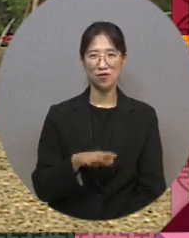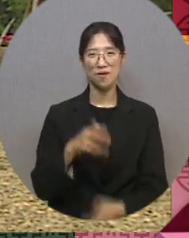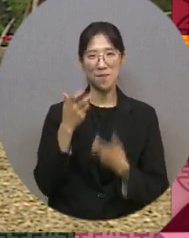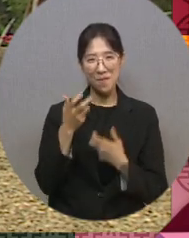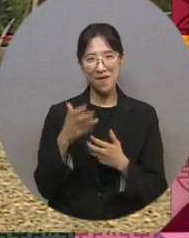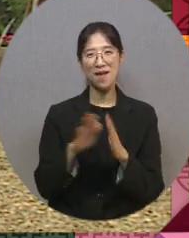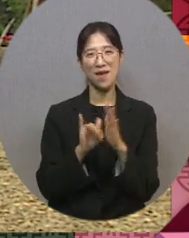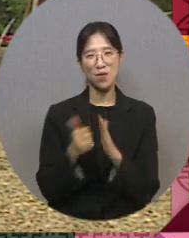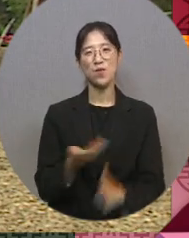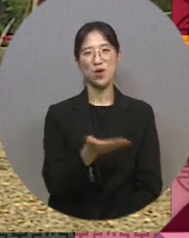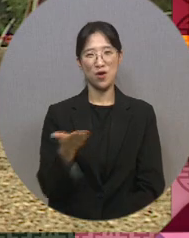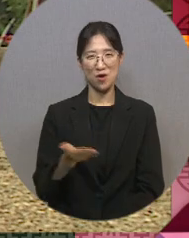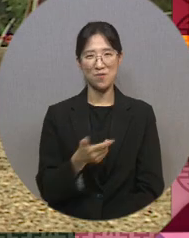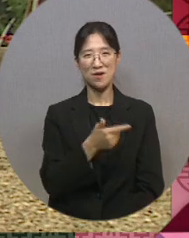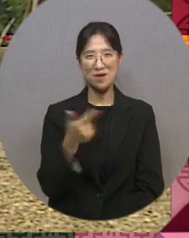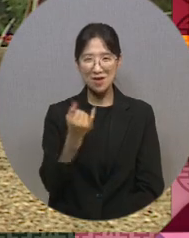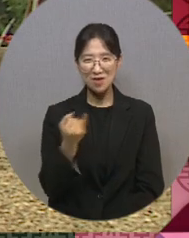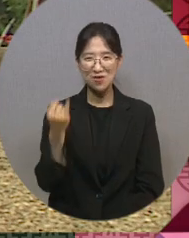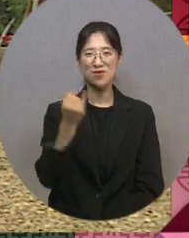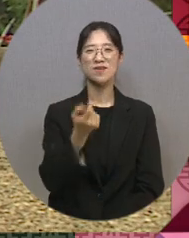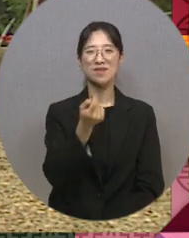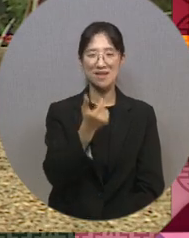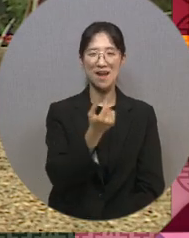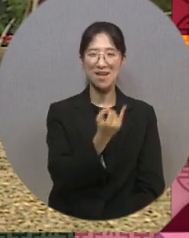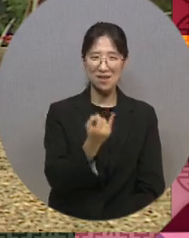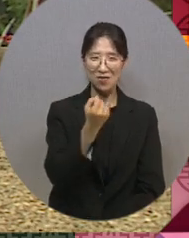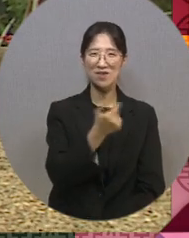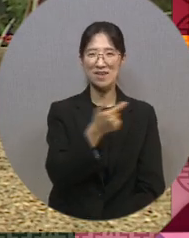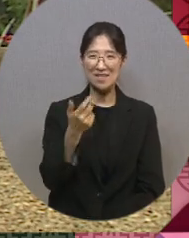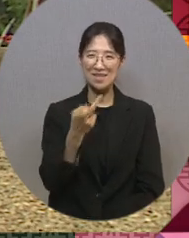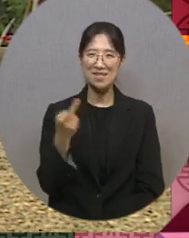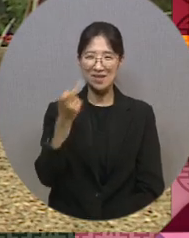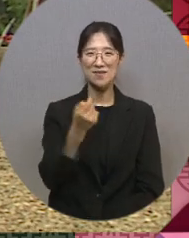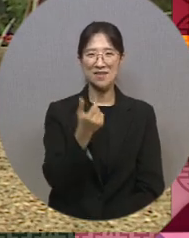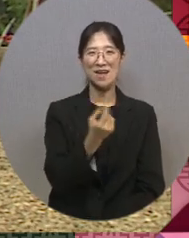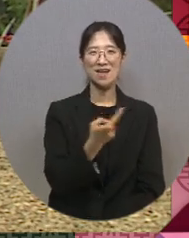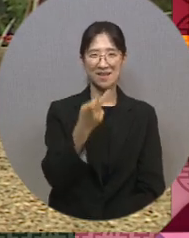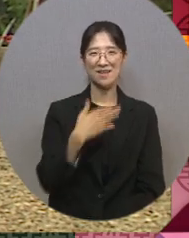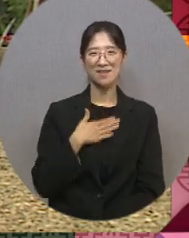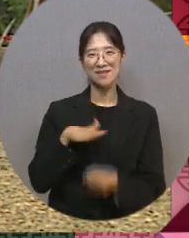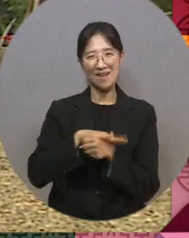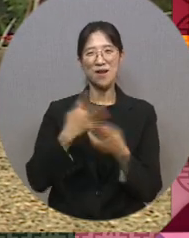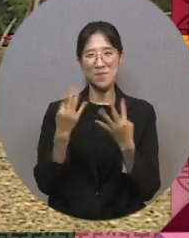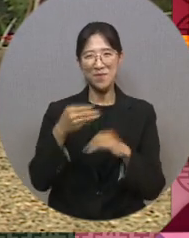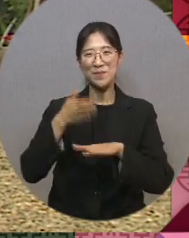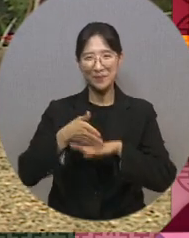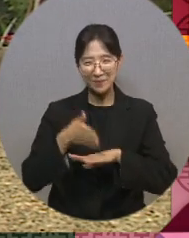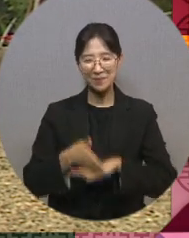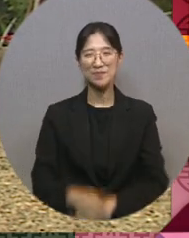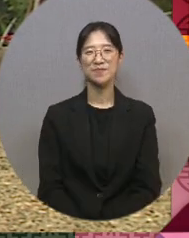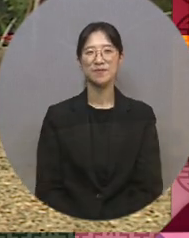행가족 여러분들, 큰 누님 작은 누님, 큰 형님 작은 형님, 박진도 많이 사랑해 주시고 감사합니다.